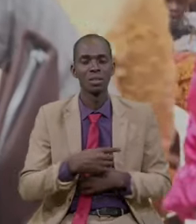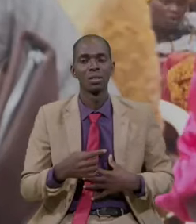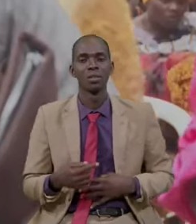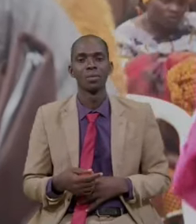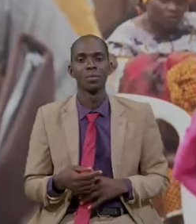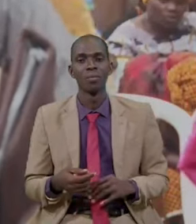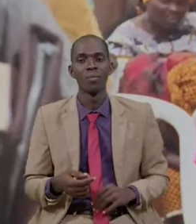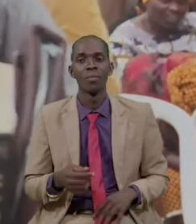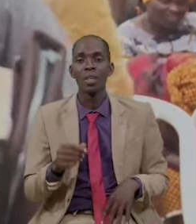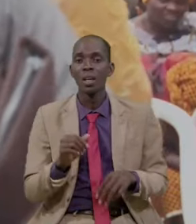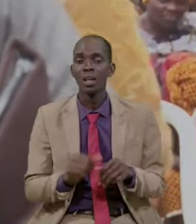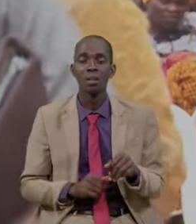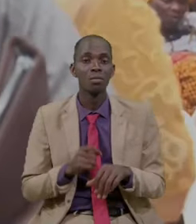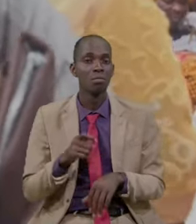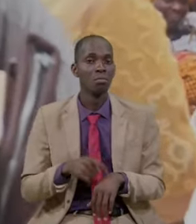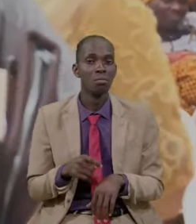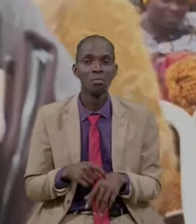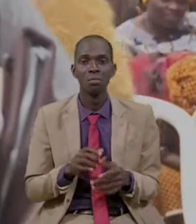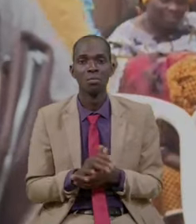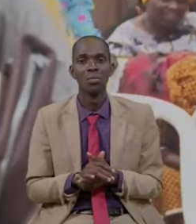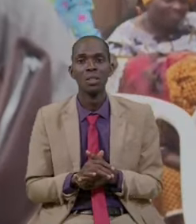À tout moment.